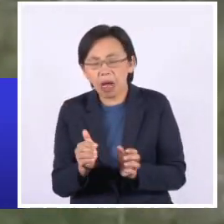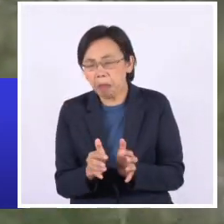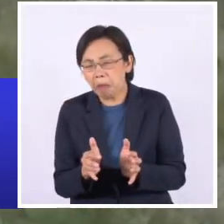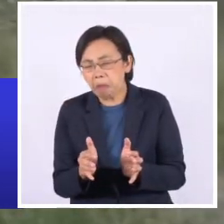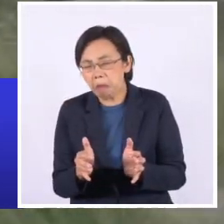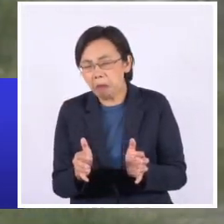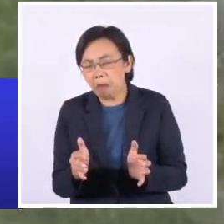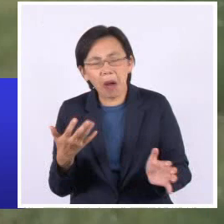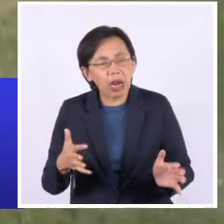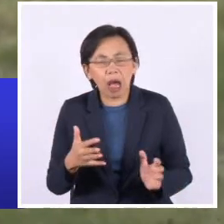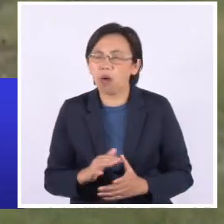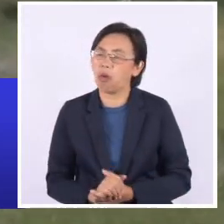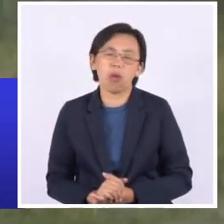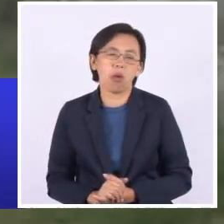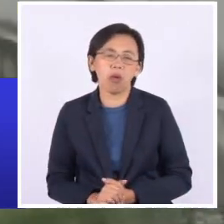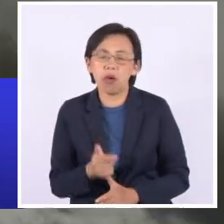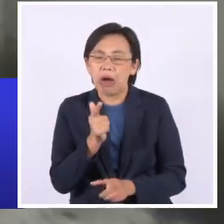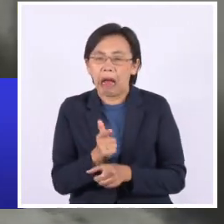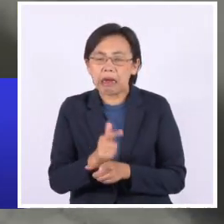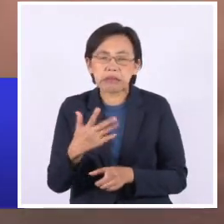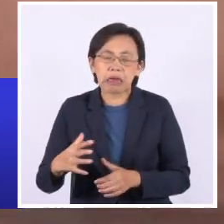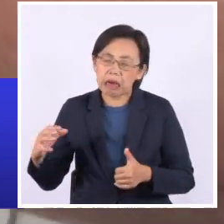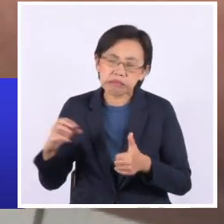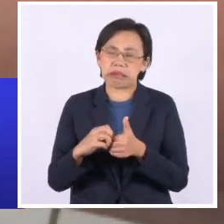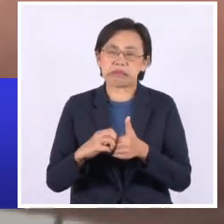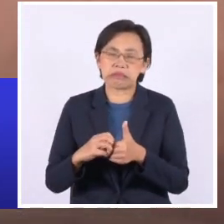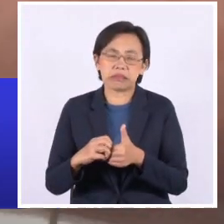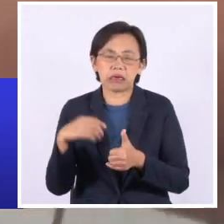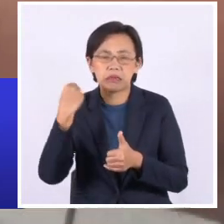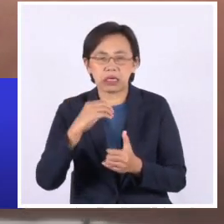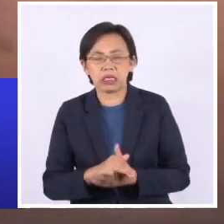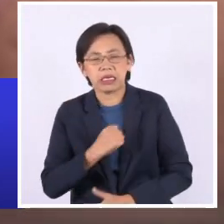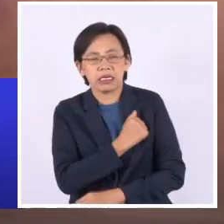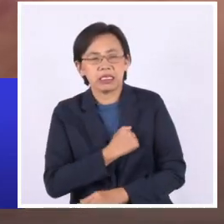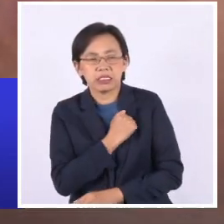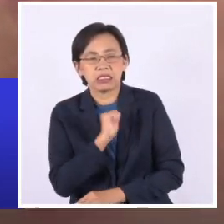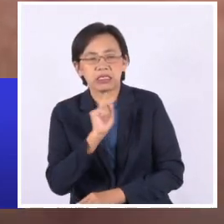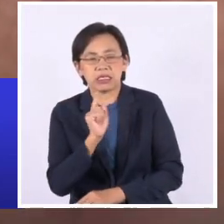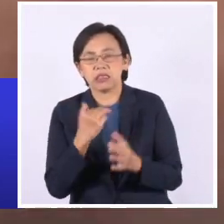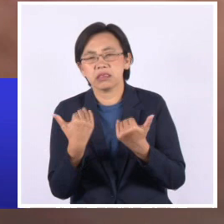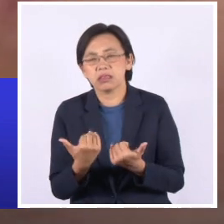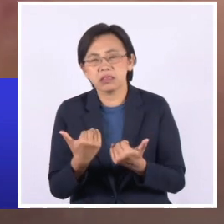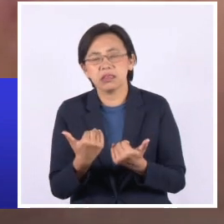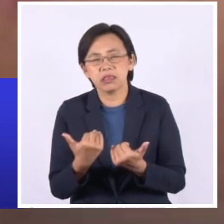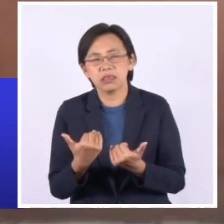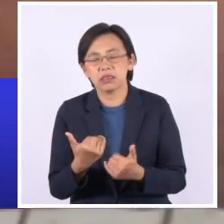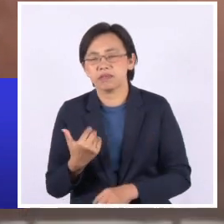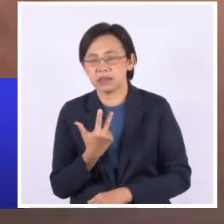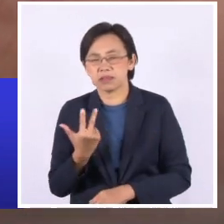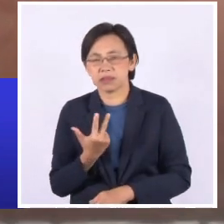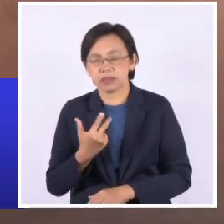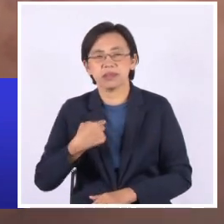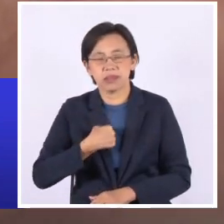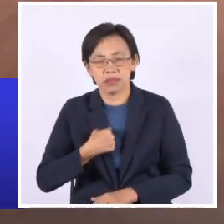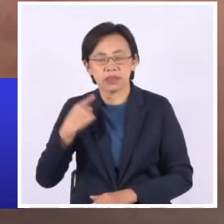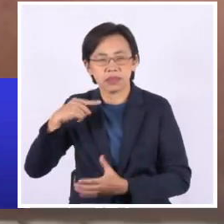ามมาเอาไงก็เลี้ยงไว้ละกันแต่กลายเป็นว่ามาแหวงกัดที่เสียใจที่สุดเพราะว่าตอนนี้อยู่ด้วยกัน3คนตัวเองภรร